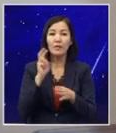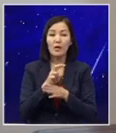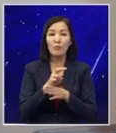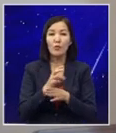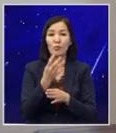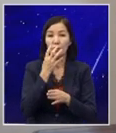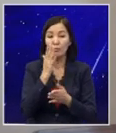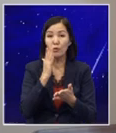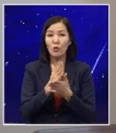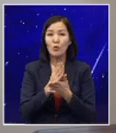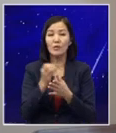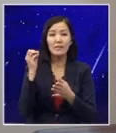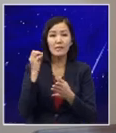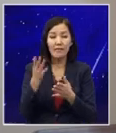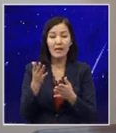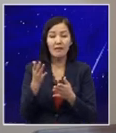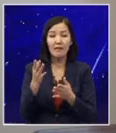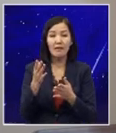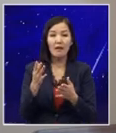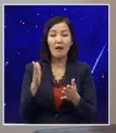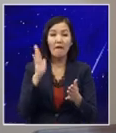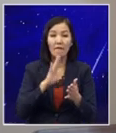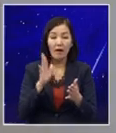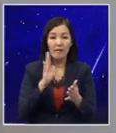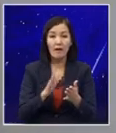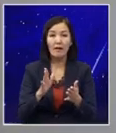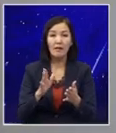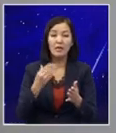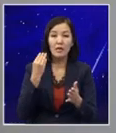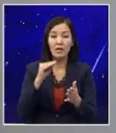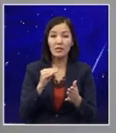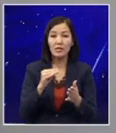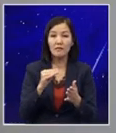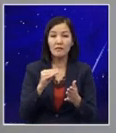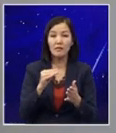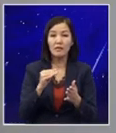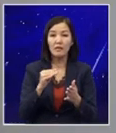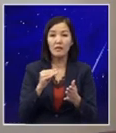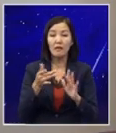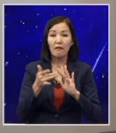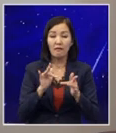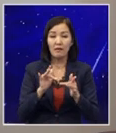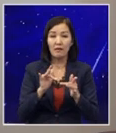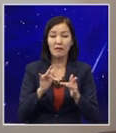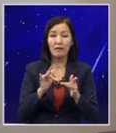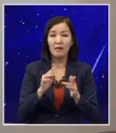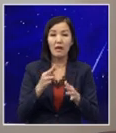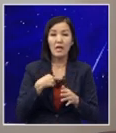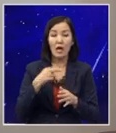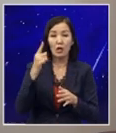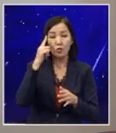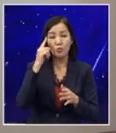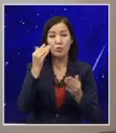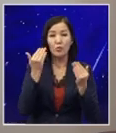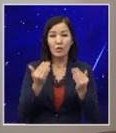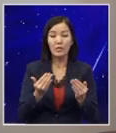было тепло, свет, вода и качественный для нашего времени интернет. Я думаю, что